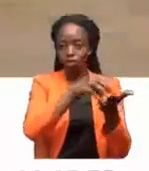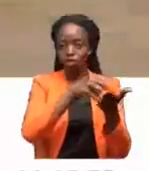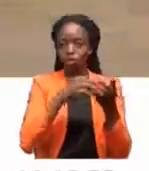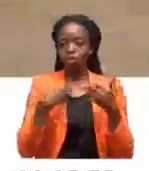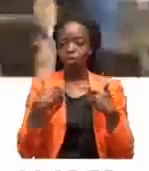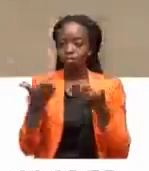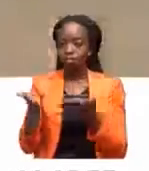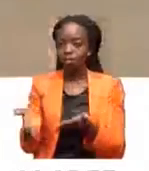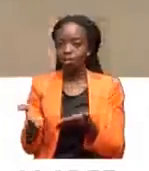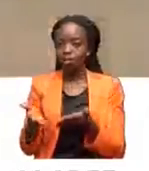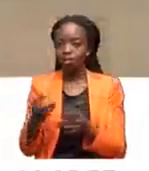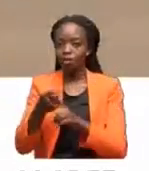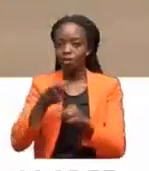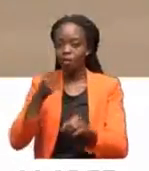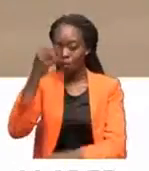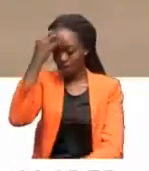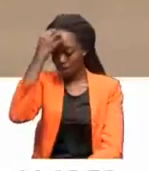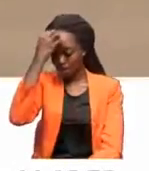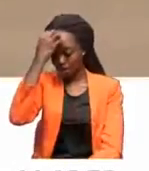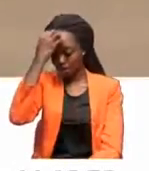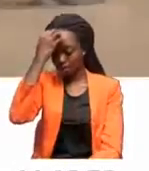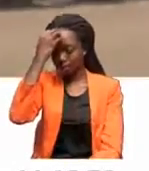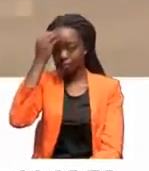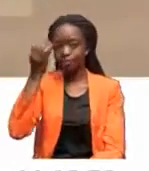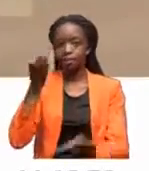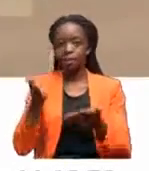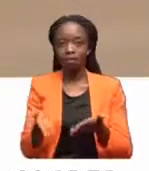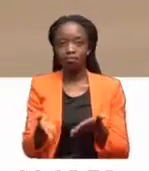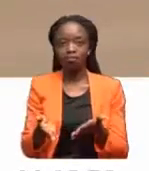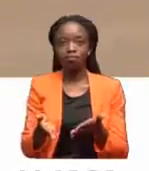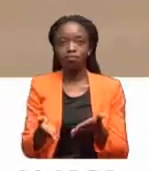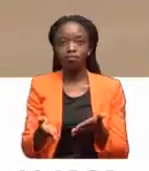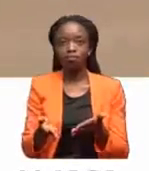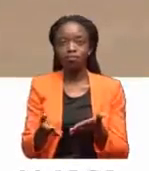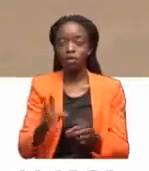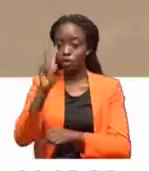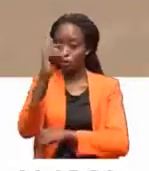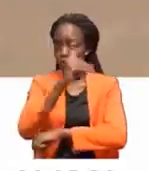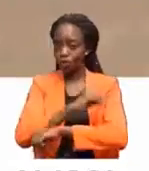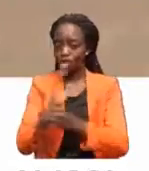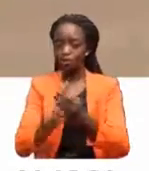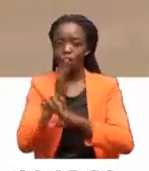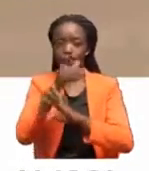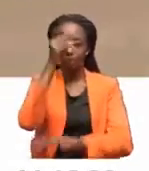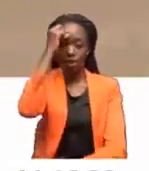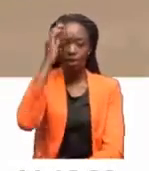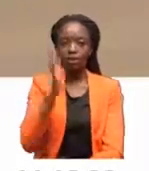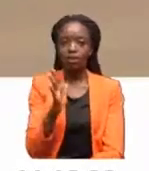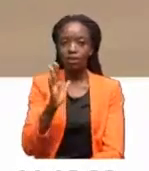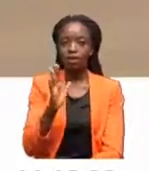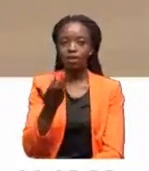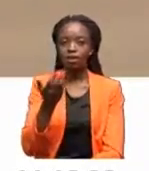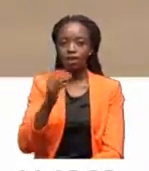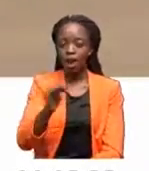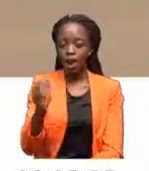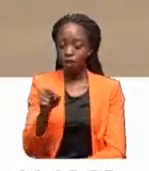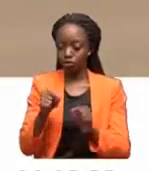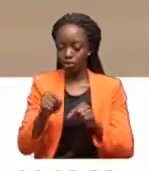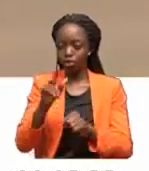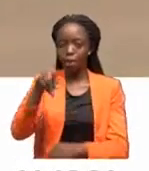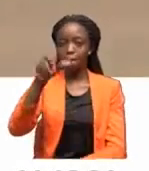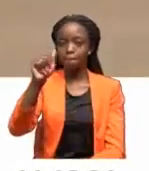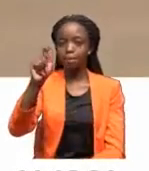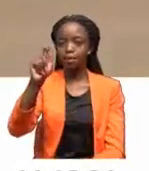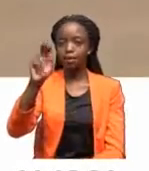Moja toka mjini Kitale katika gatuzi la Trans Nzoia, na siku mbili tu baada ya gavana wa kaunti hii Patrick Khaemba kuweza